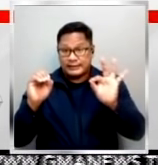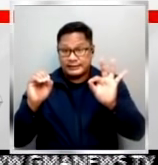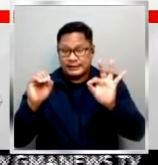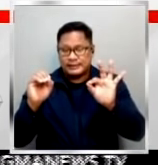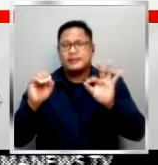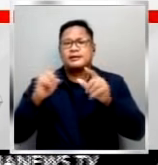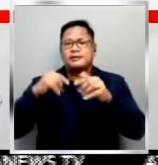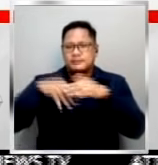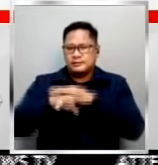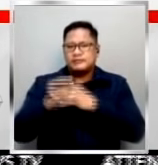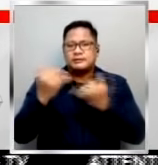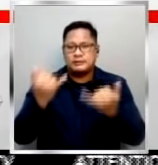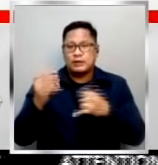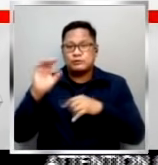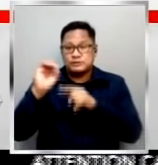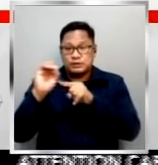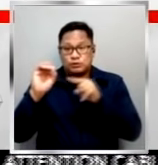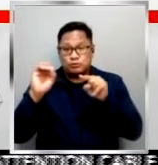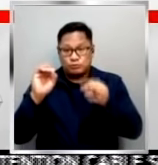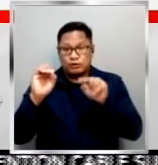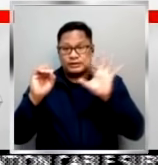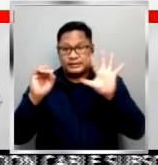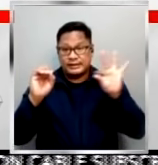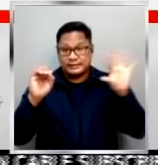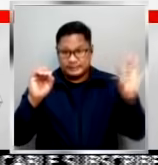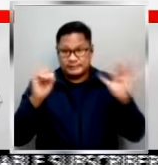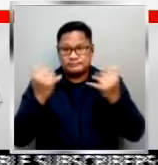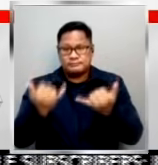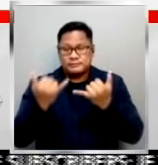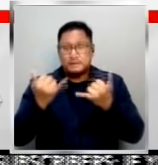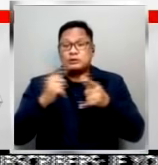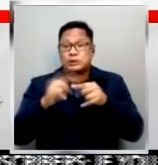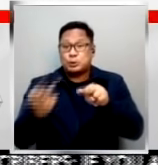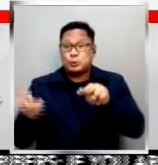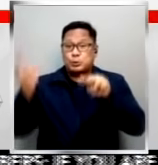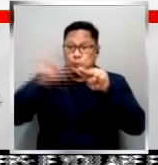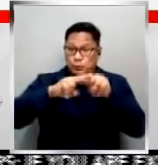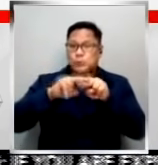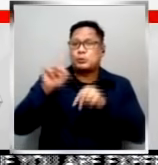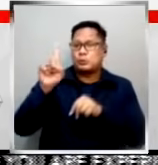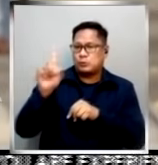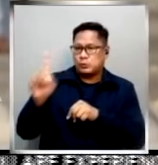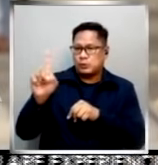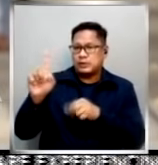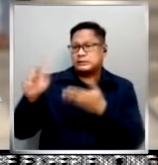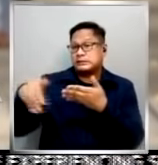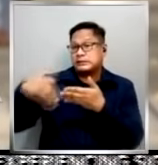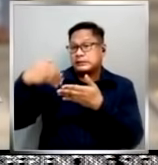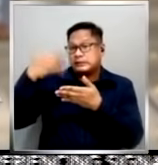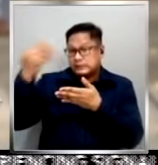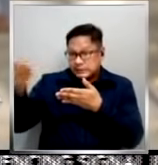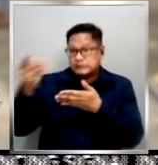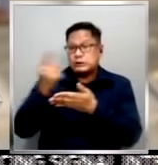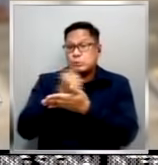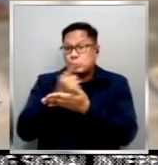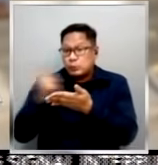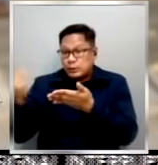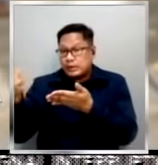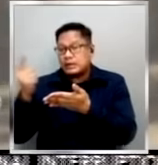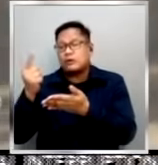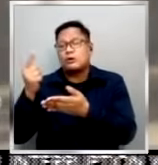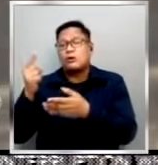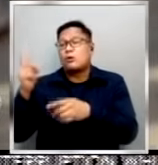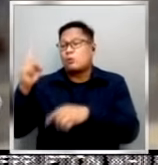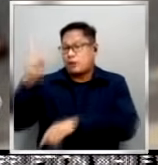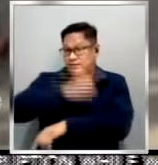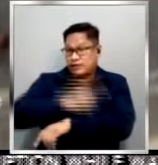ngayon at inaasahang papalo ito sa 1 sa susunod na isa o dalawang araw. Bunso daw yan ang increased mobility